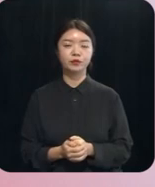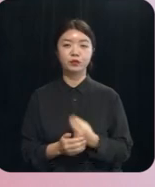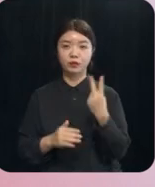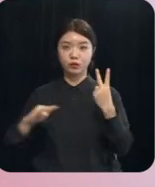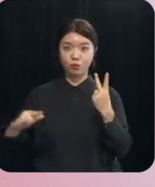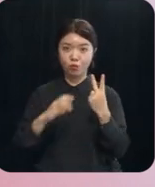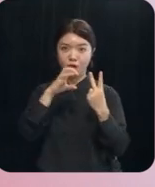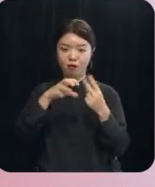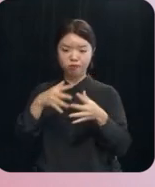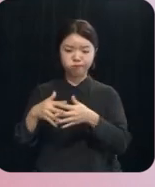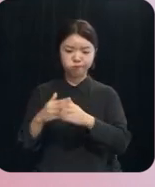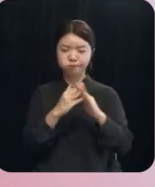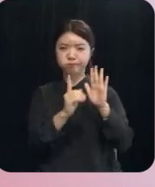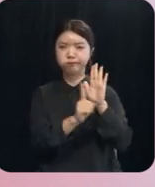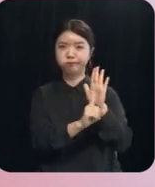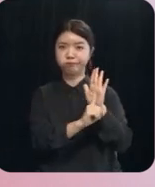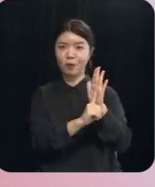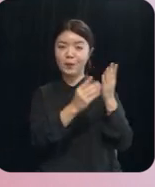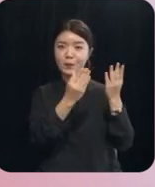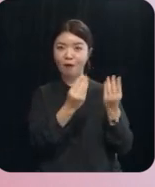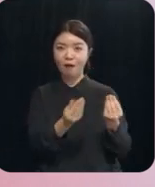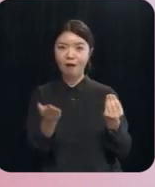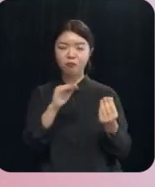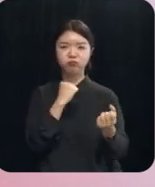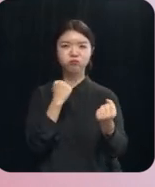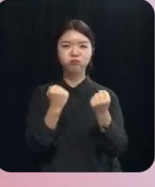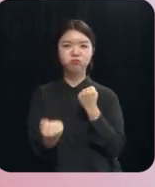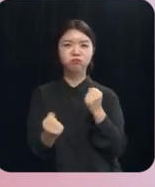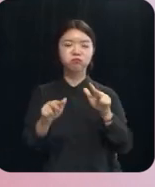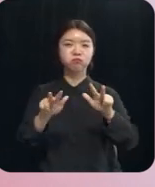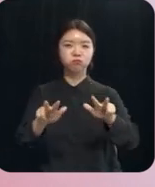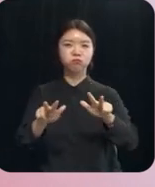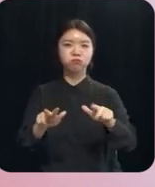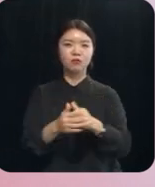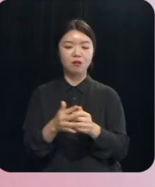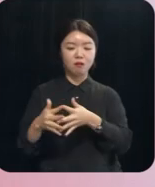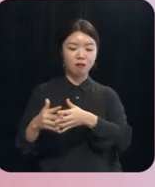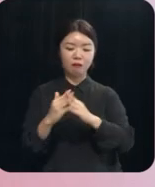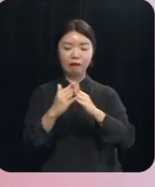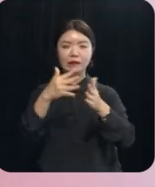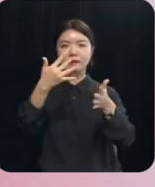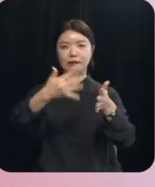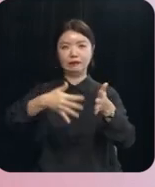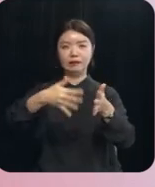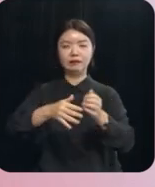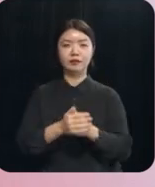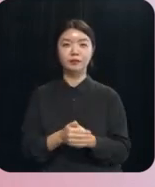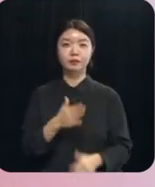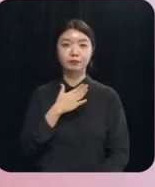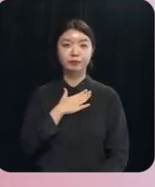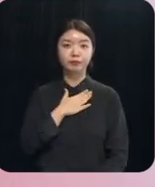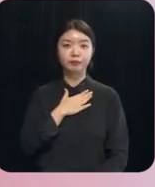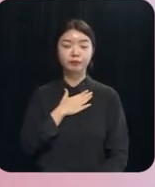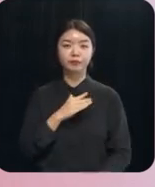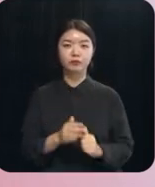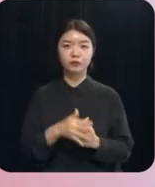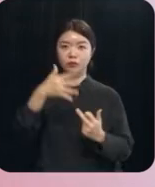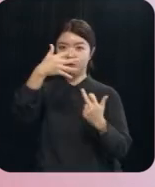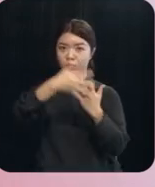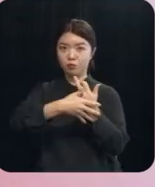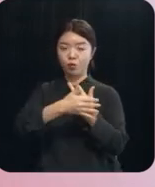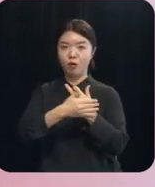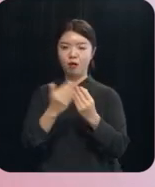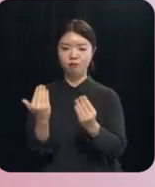제2공항은 착공 발표가 됐음에도 불구하고 현재까지 착공되지 않고 있습니다. 저는 서귀포의